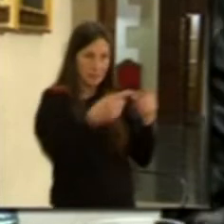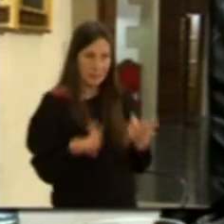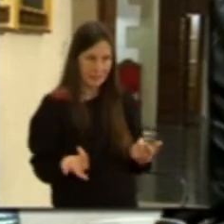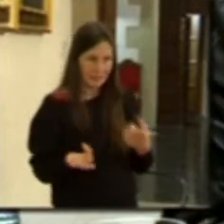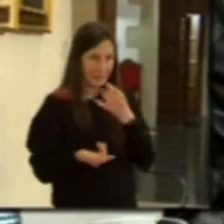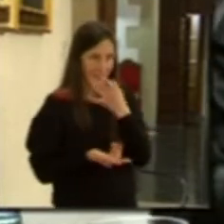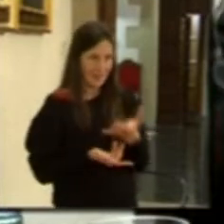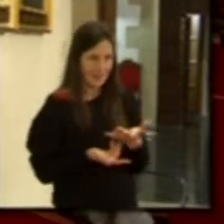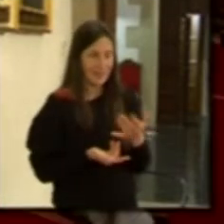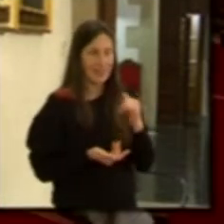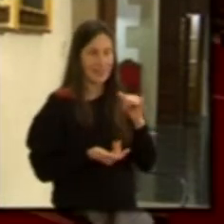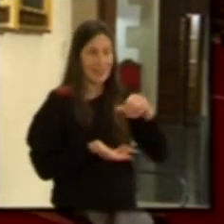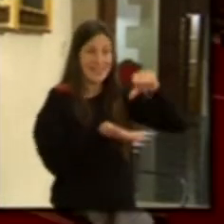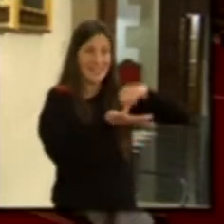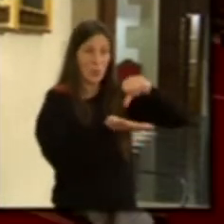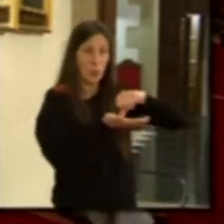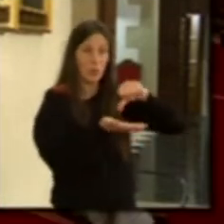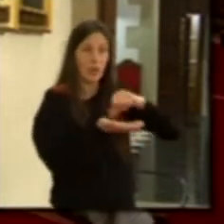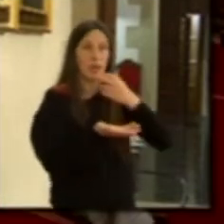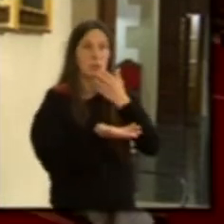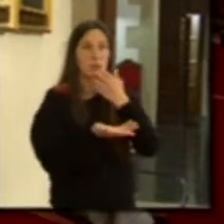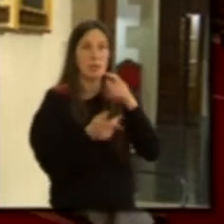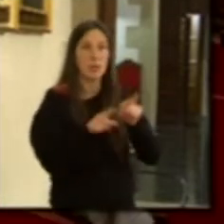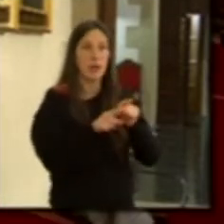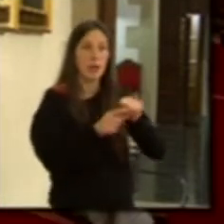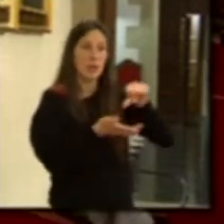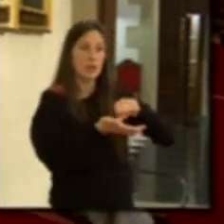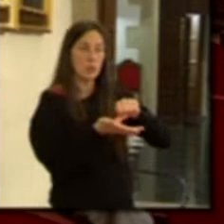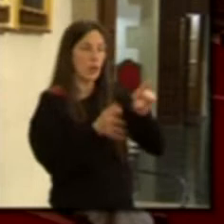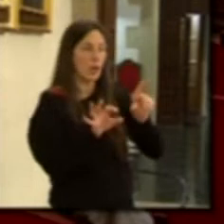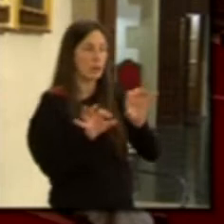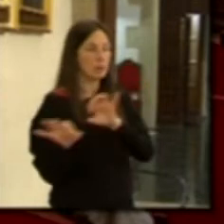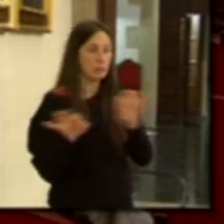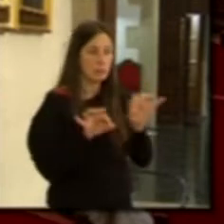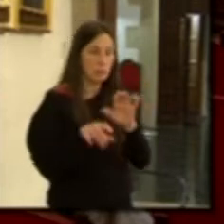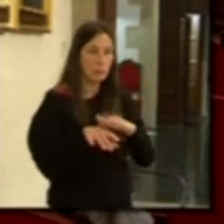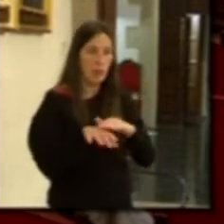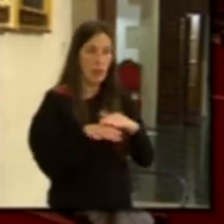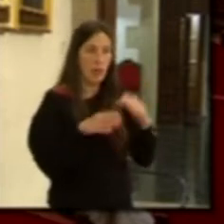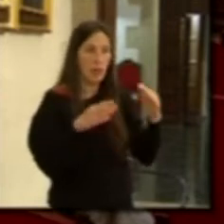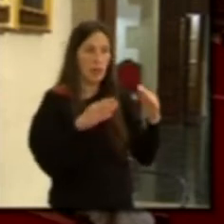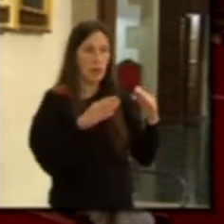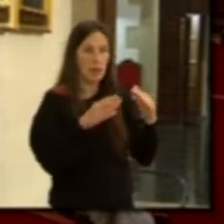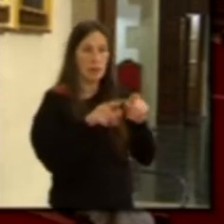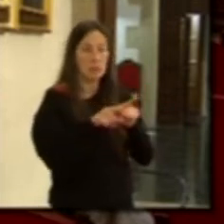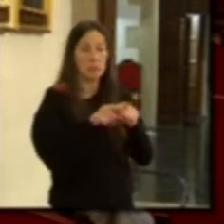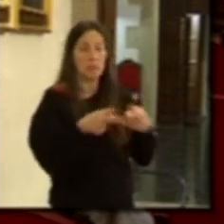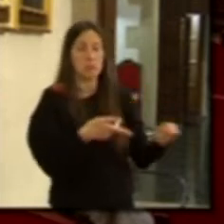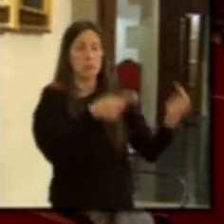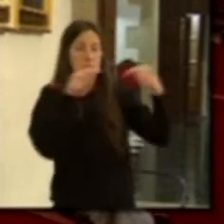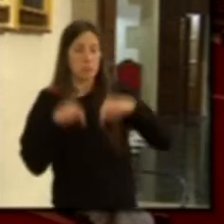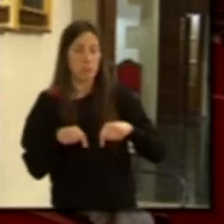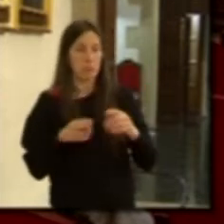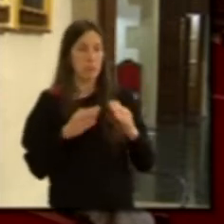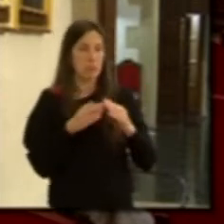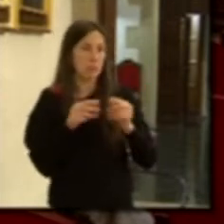Aquelles ciutats que varen poder deixar la gent endreçada a les cases amb més quantitat, perquè treballaven des de casa, ha estat molt